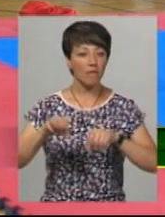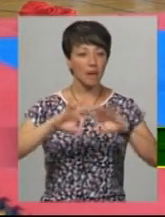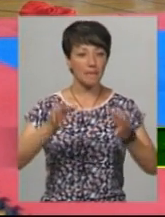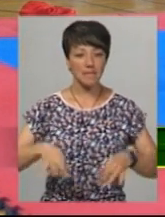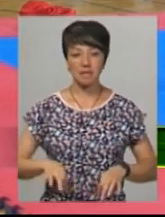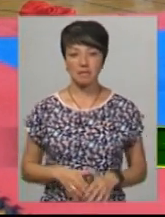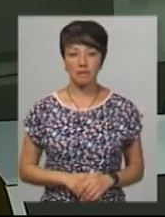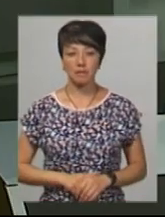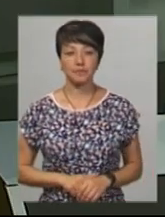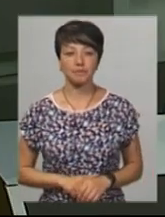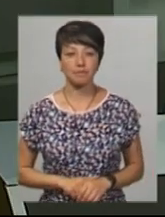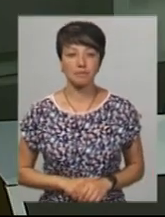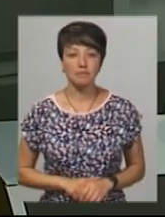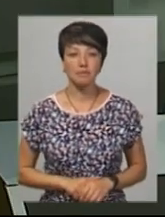мистецтв.